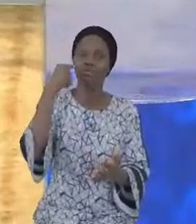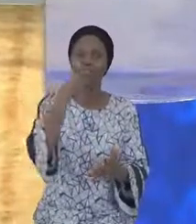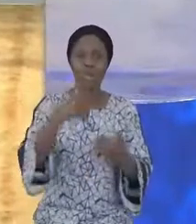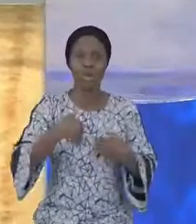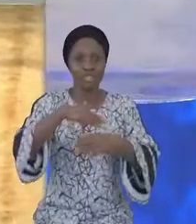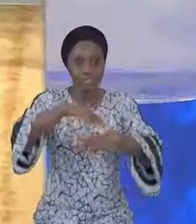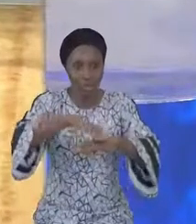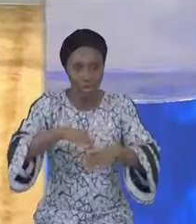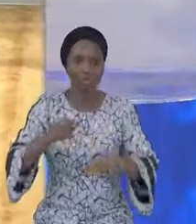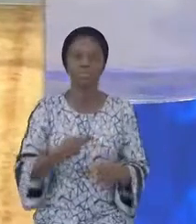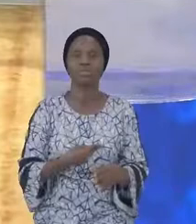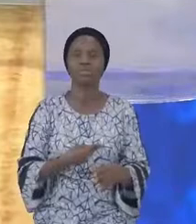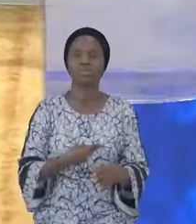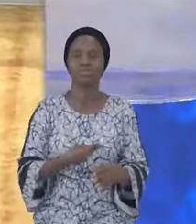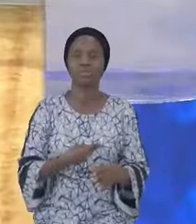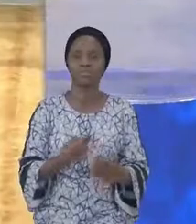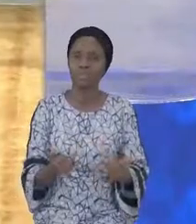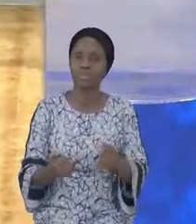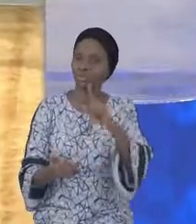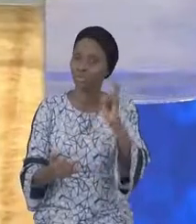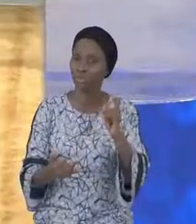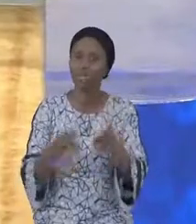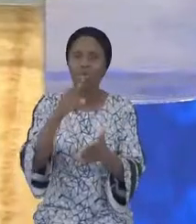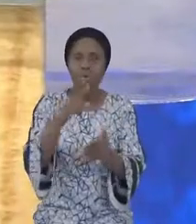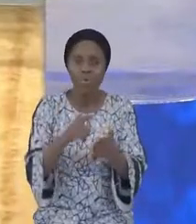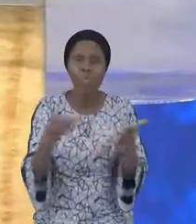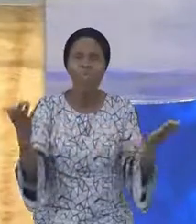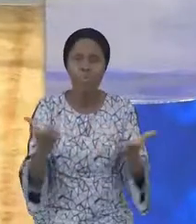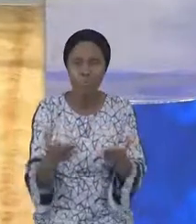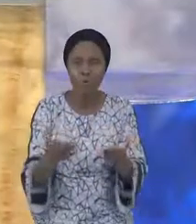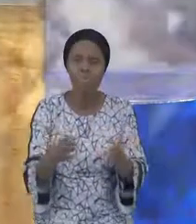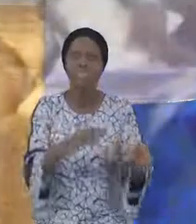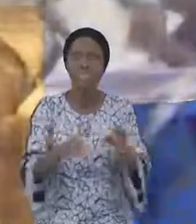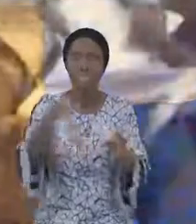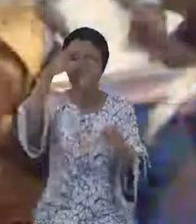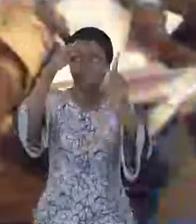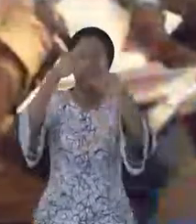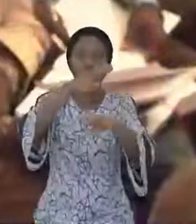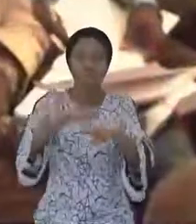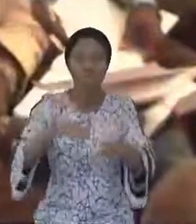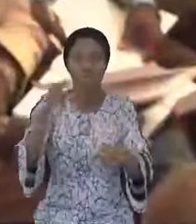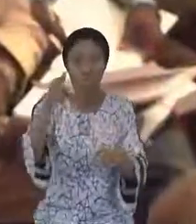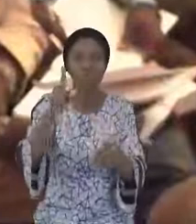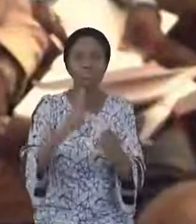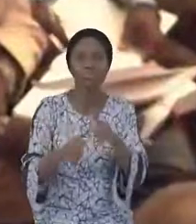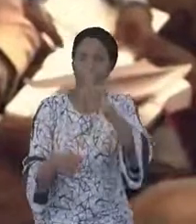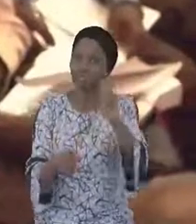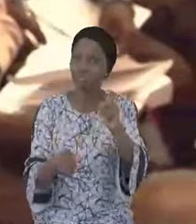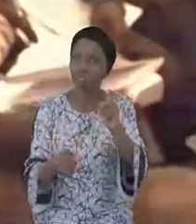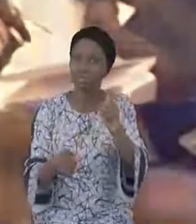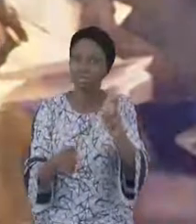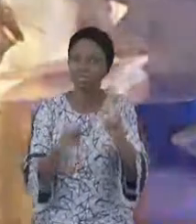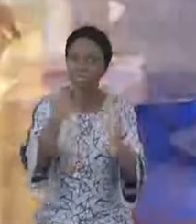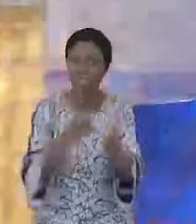appelés. À quoi vous a-t-il appelé? Il dit, à quoi vous a-t-il appelé? Il vous a appelé